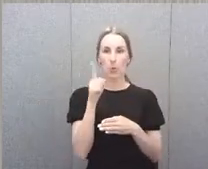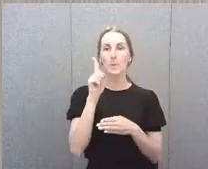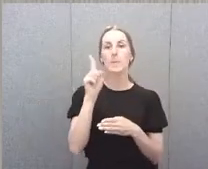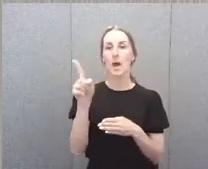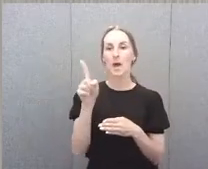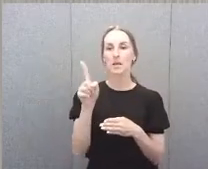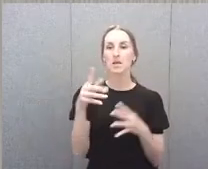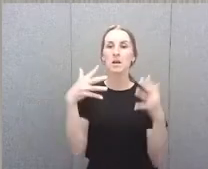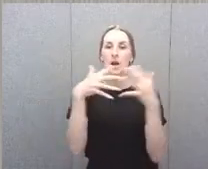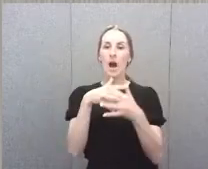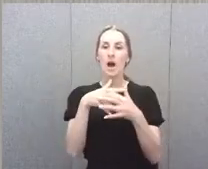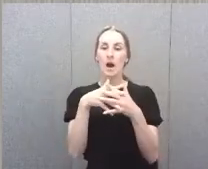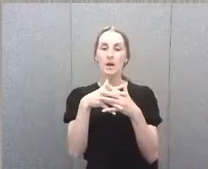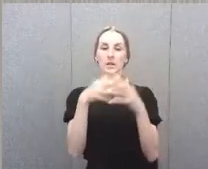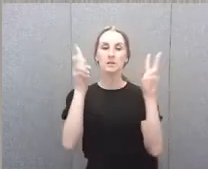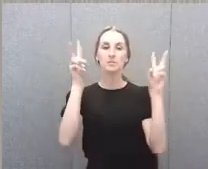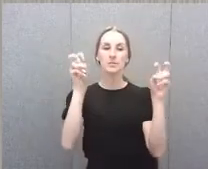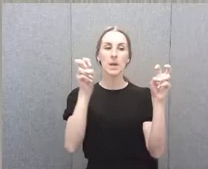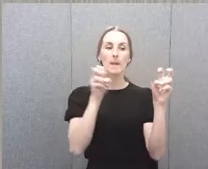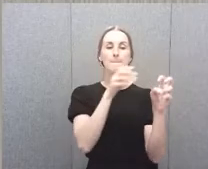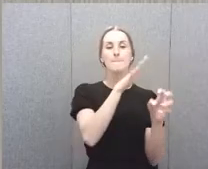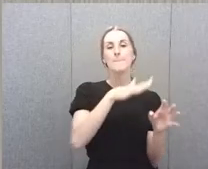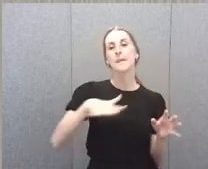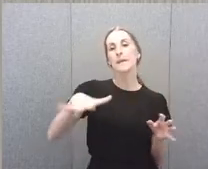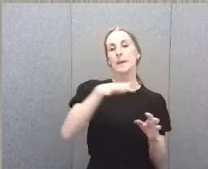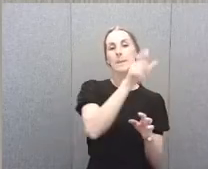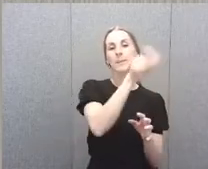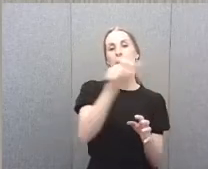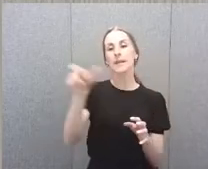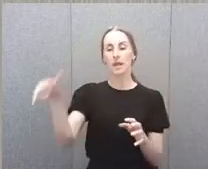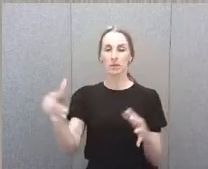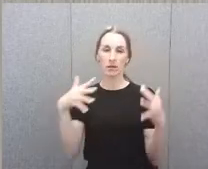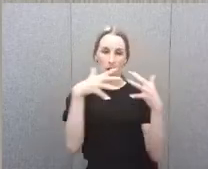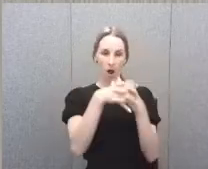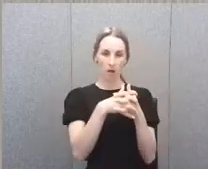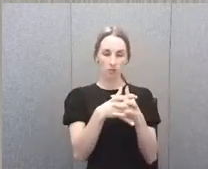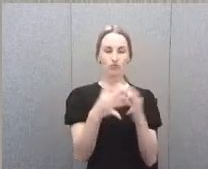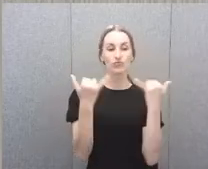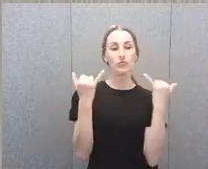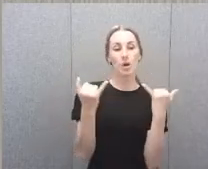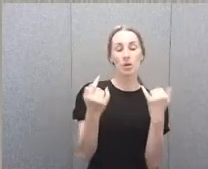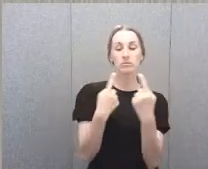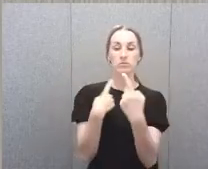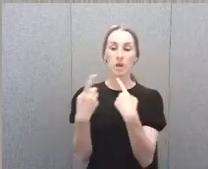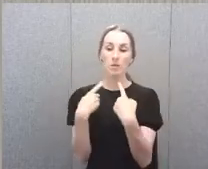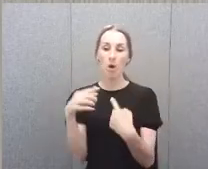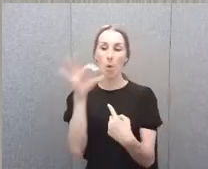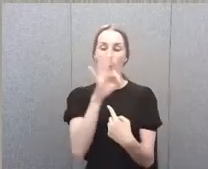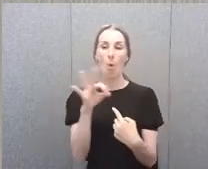И здесь именно, мне кажется, конвенция, которую мы обсуждаем и